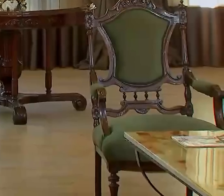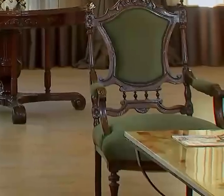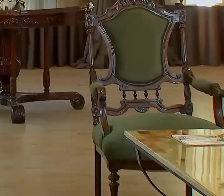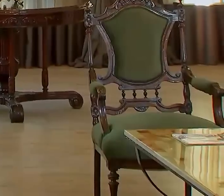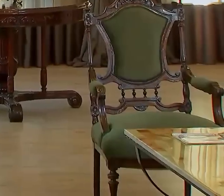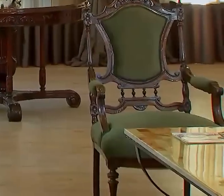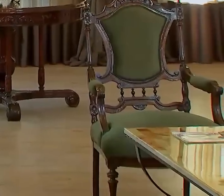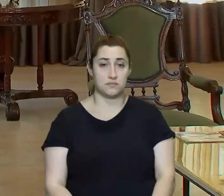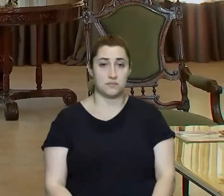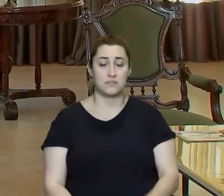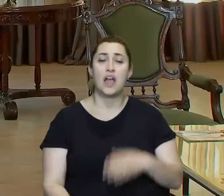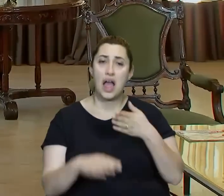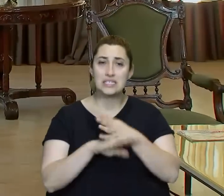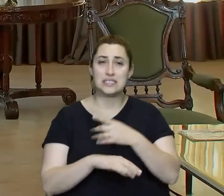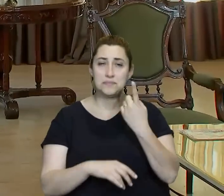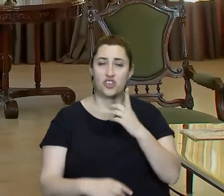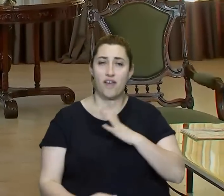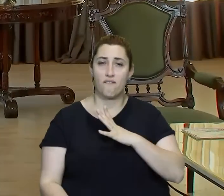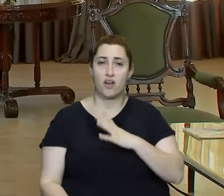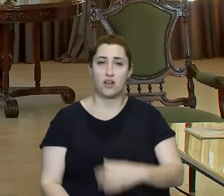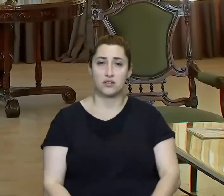ve Zehra'ya döndü. Aslında var.